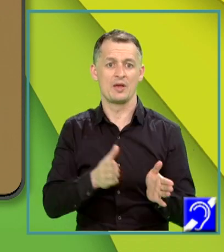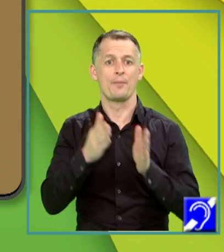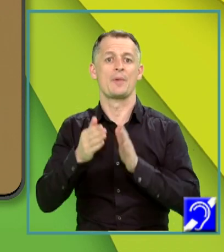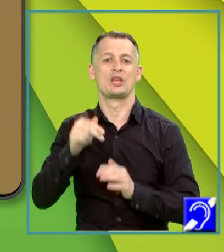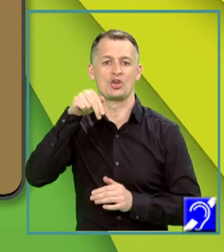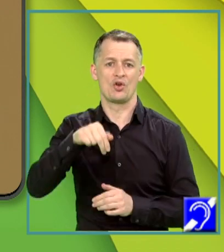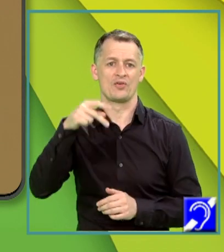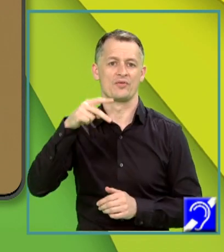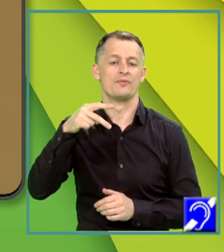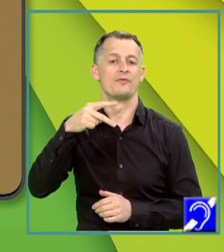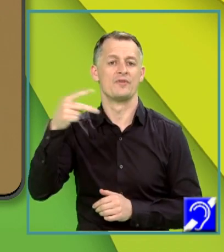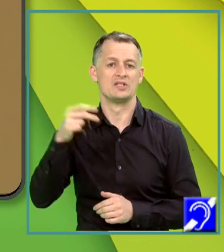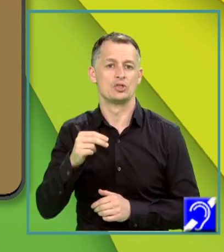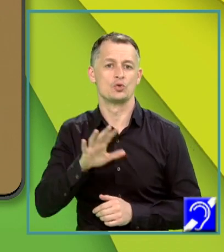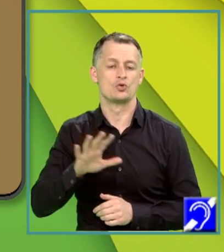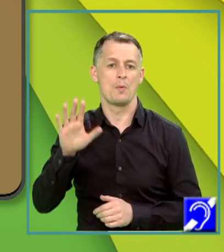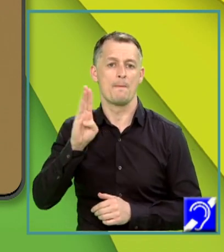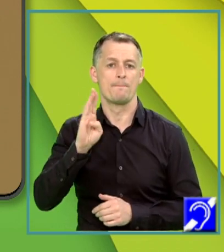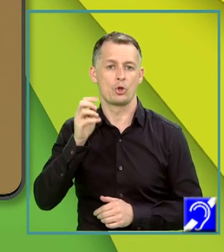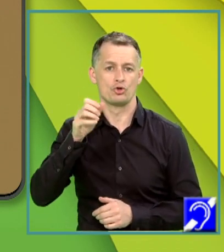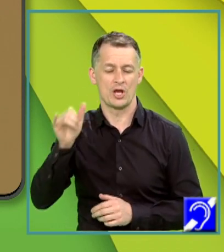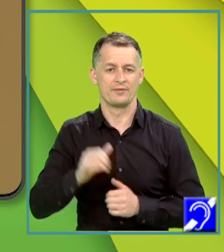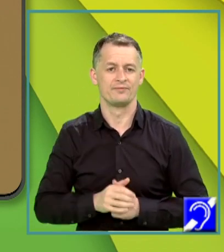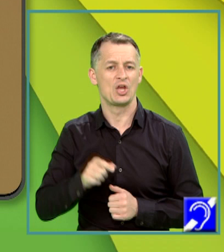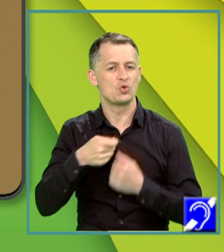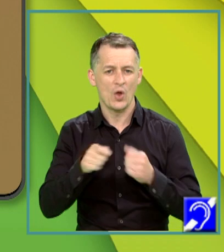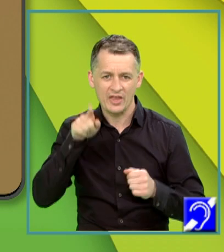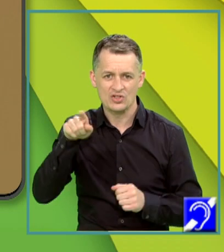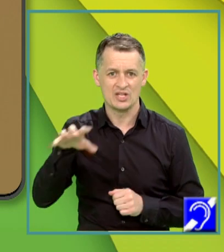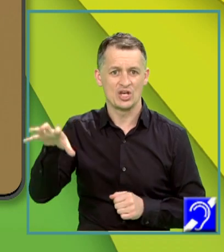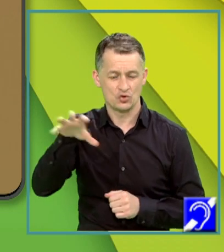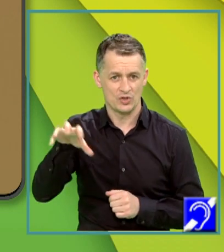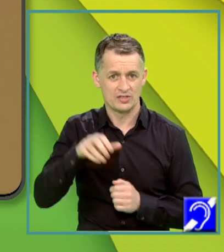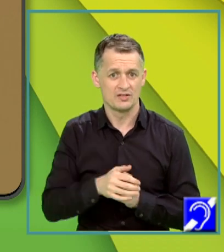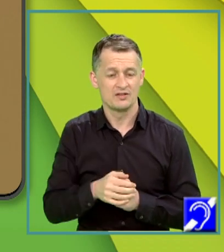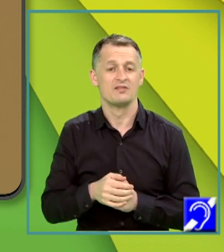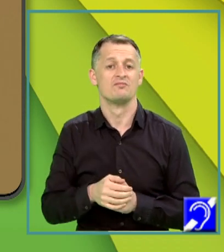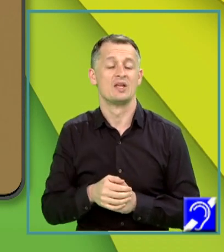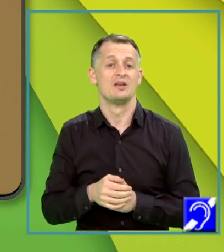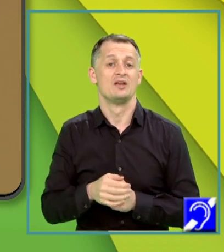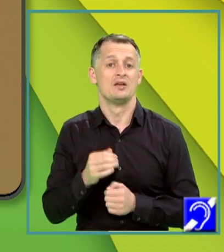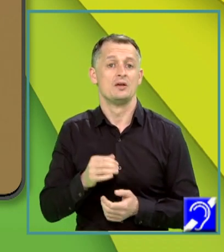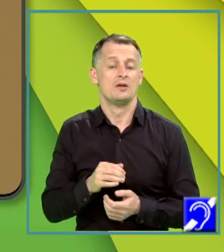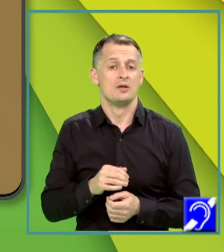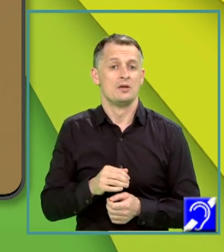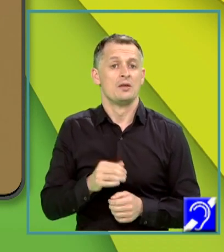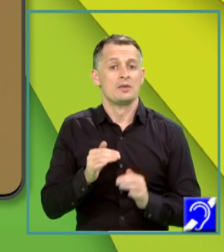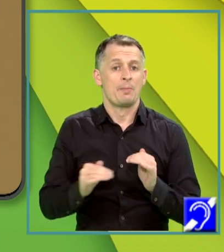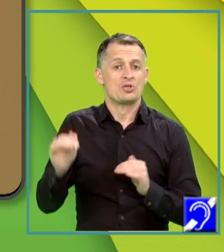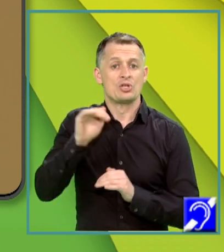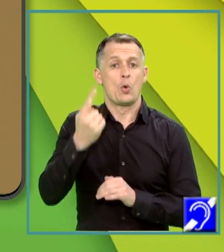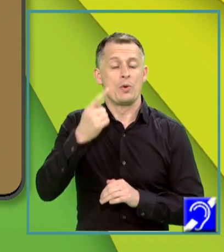Nord esti că județul Botoșani în toate aceste județe producția de cereale depășește un milion de tone